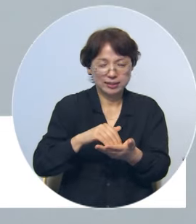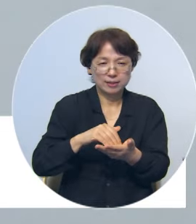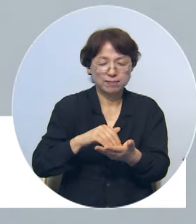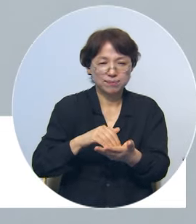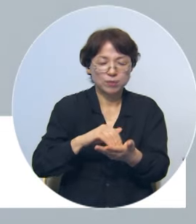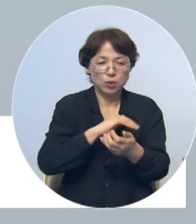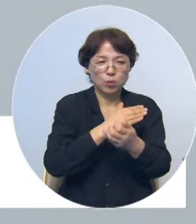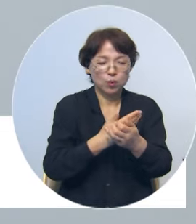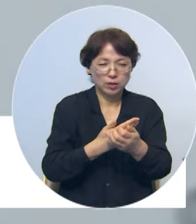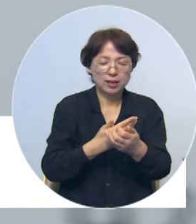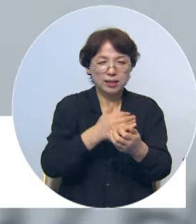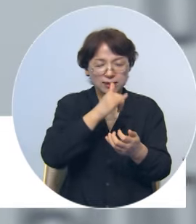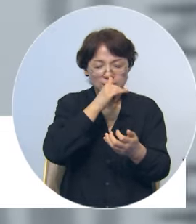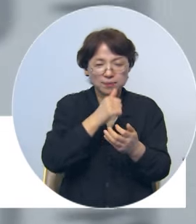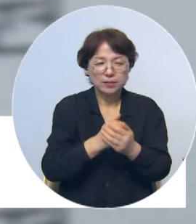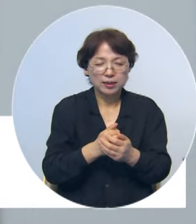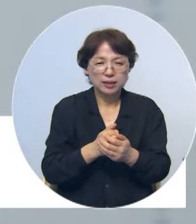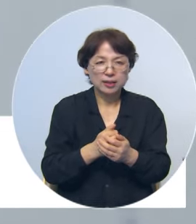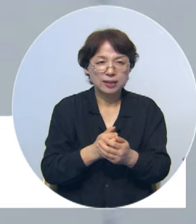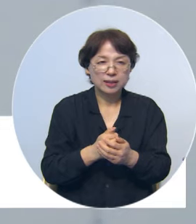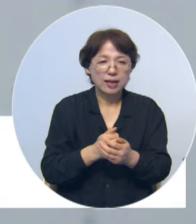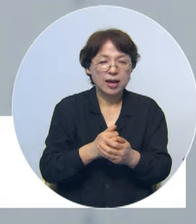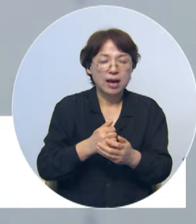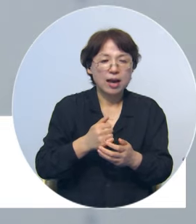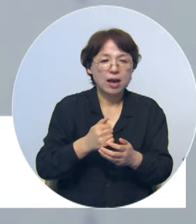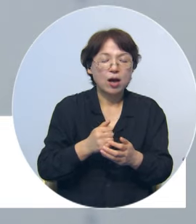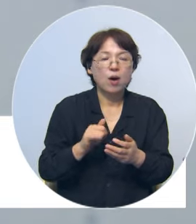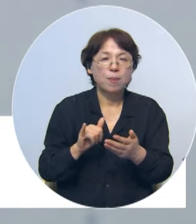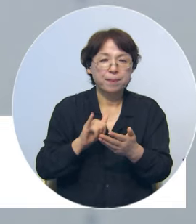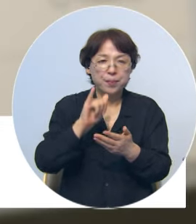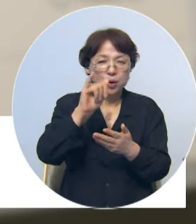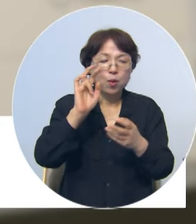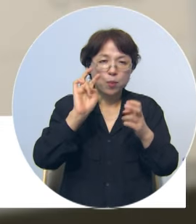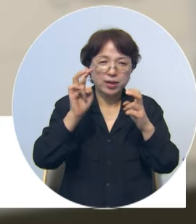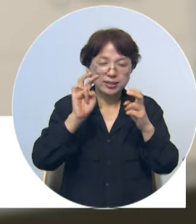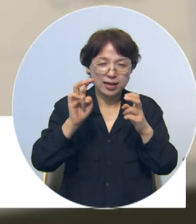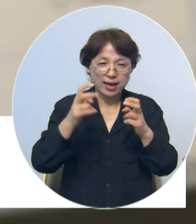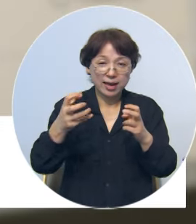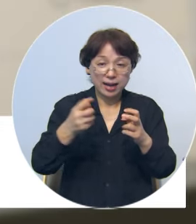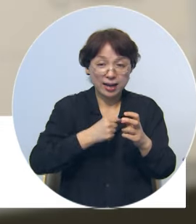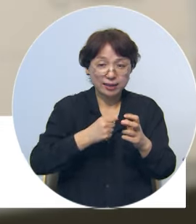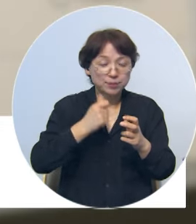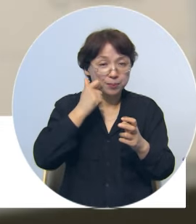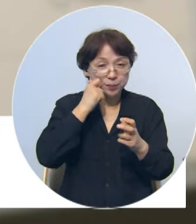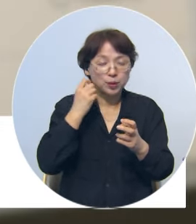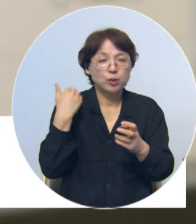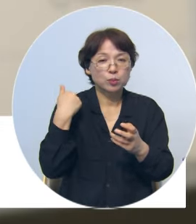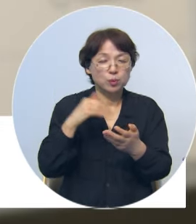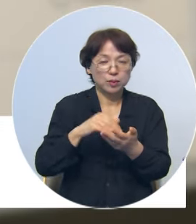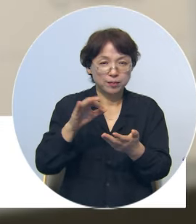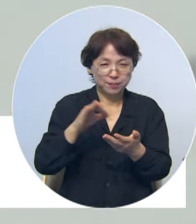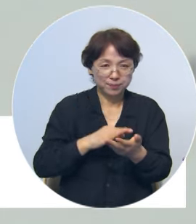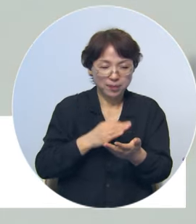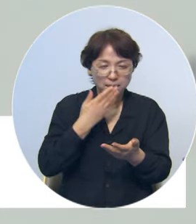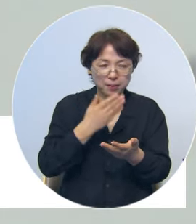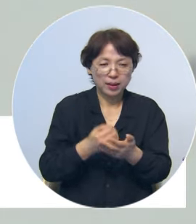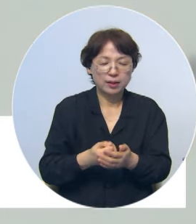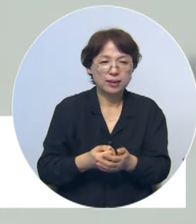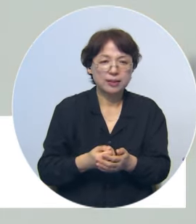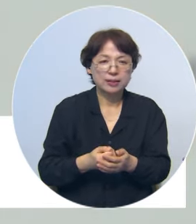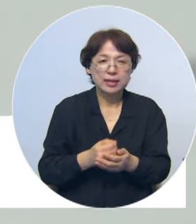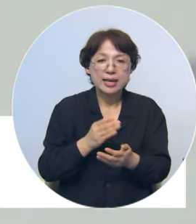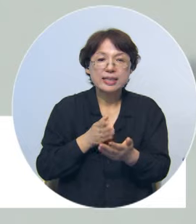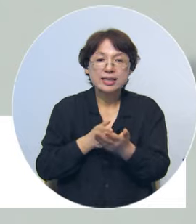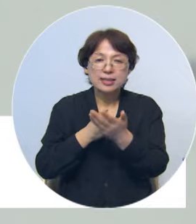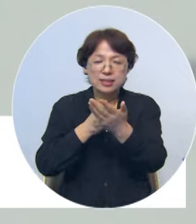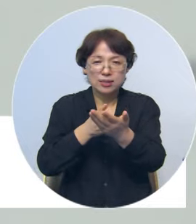생기면서 그간 항공사 잡수익으로 관리되던 사용료를 돌려받을 수 있게 됐습니다. 환급 청구는 탑승